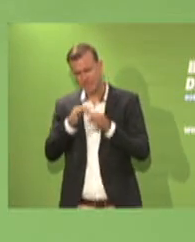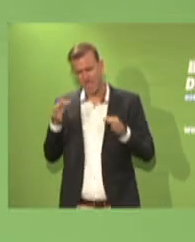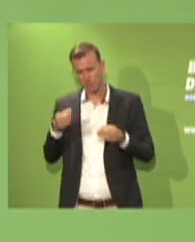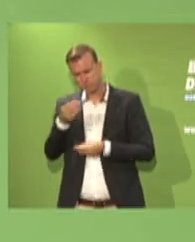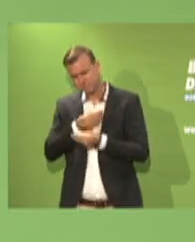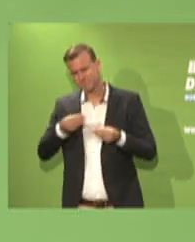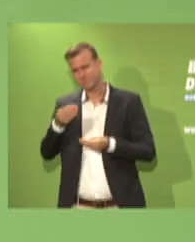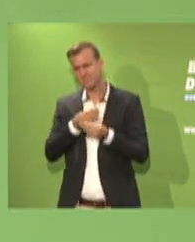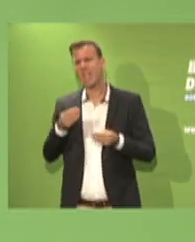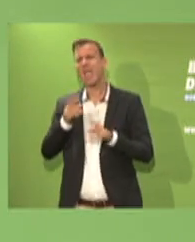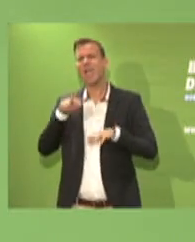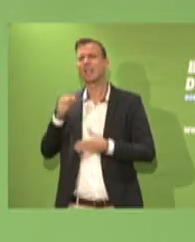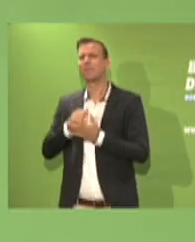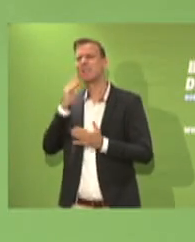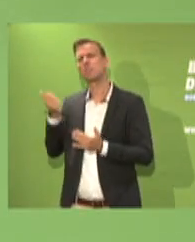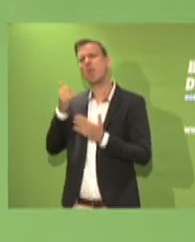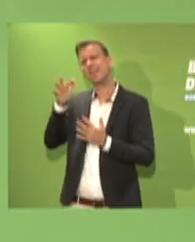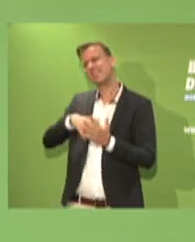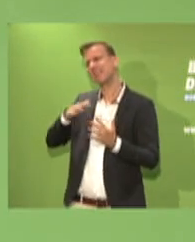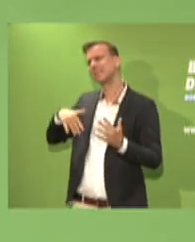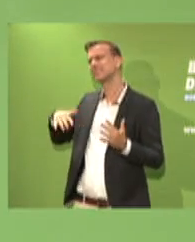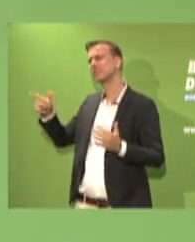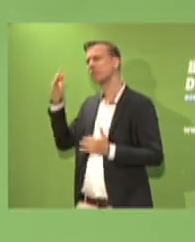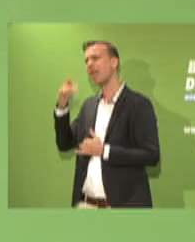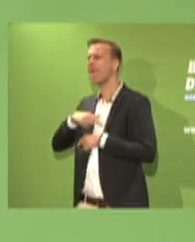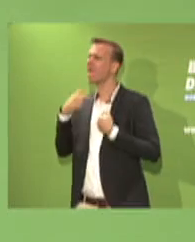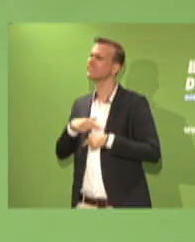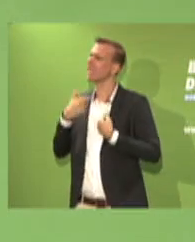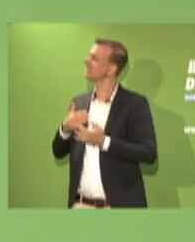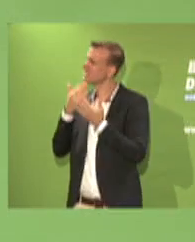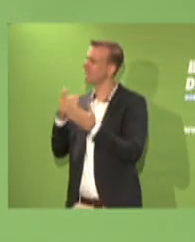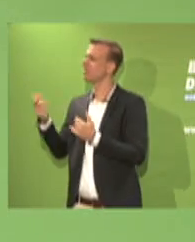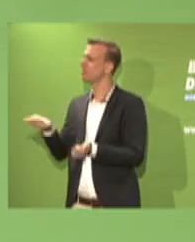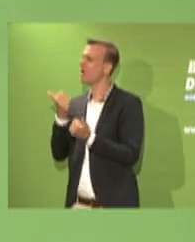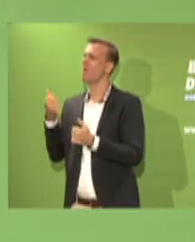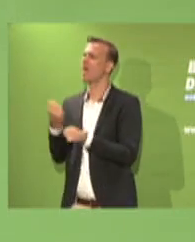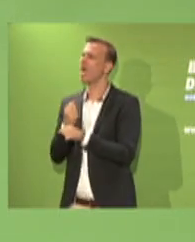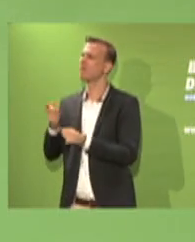viele tolle Texte überlegt haben und ganz besonders euch ein ganz, ganz herzliches Dankeschön für die tolle Arbeit, die ihr in diesen